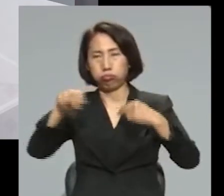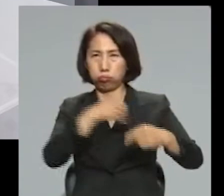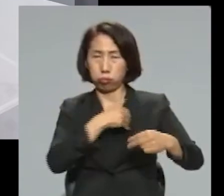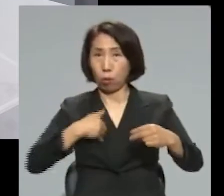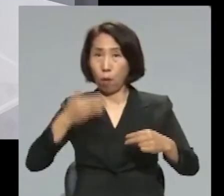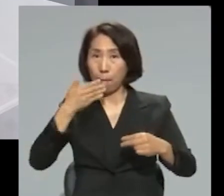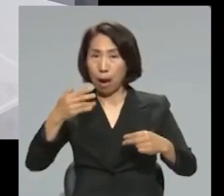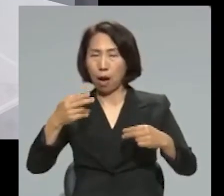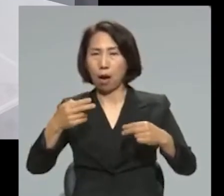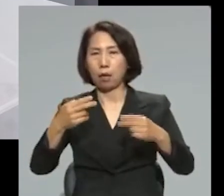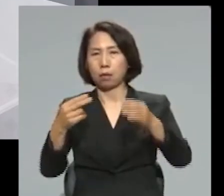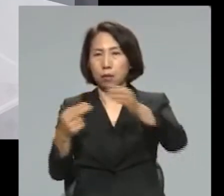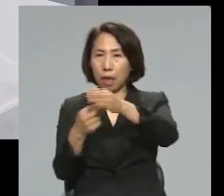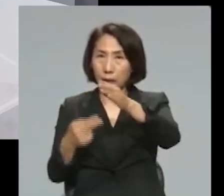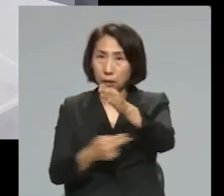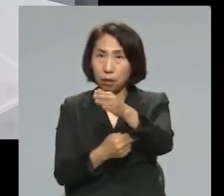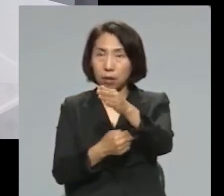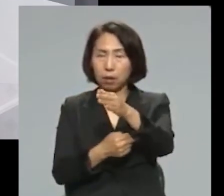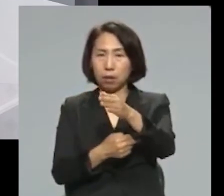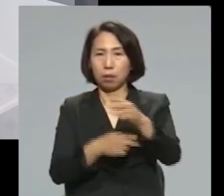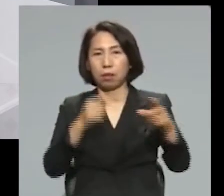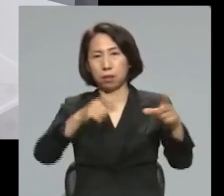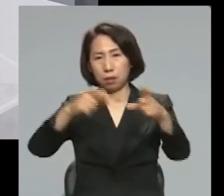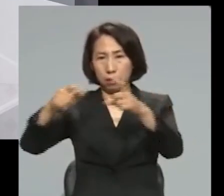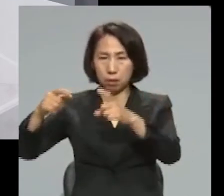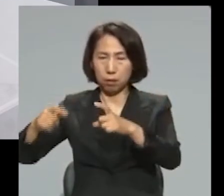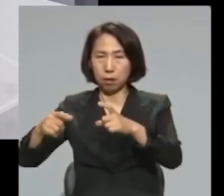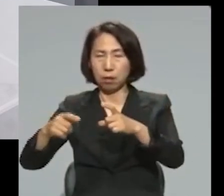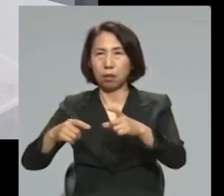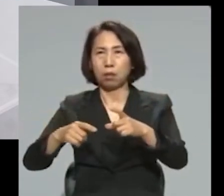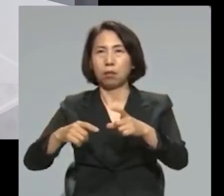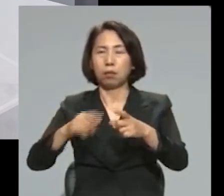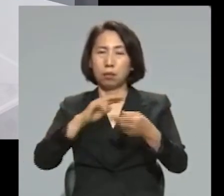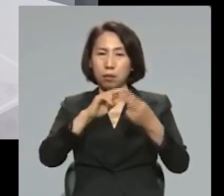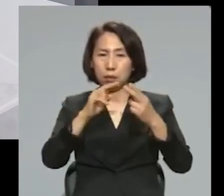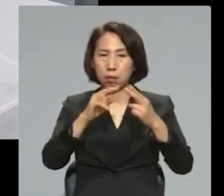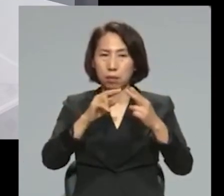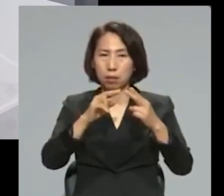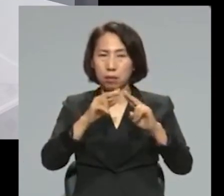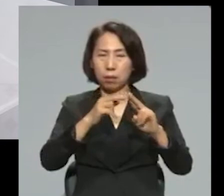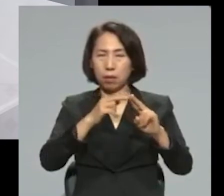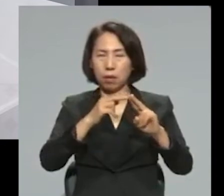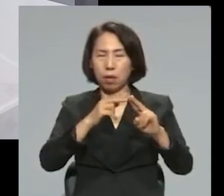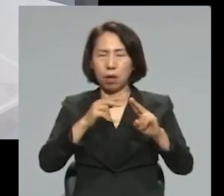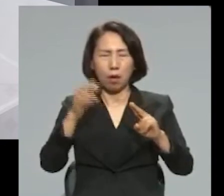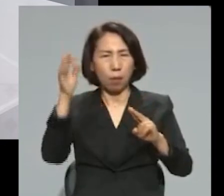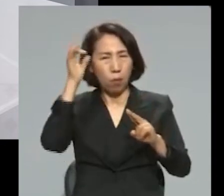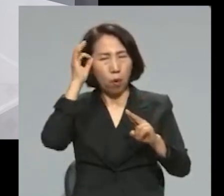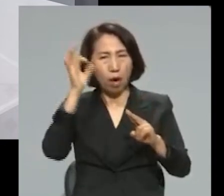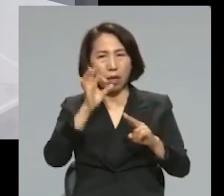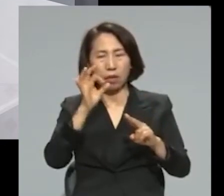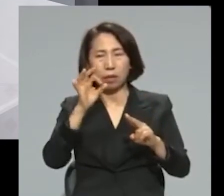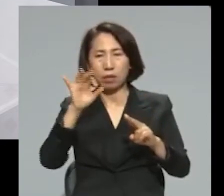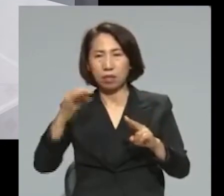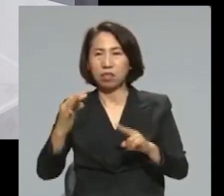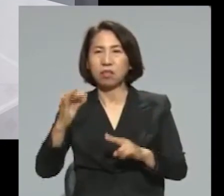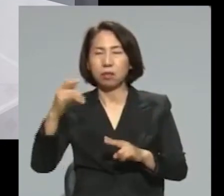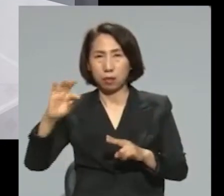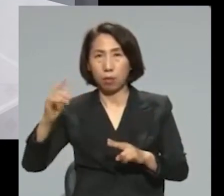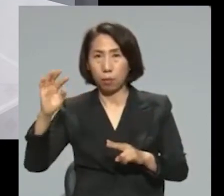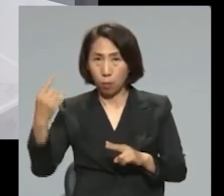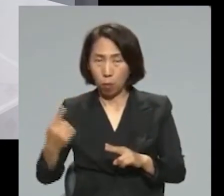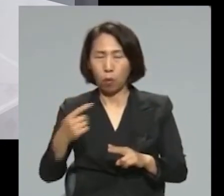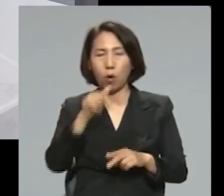갖춘 오개보, 낙동강 강정고령보 포함해서 영산강 성천보, 금강의